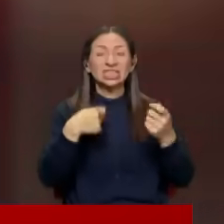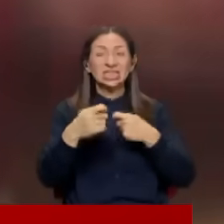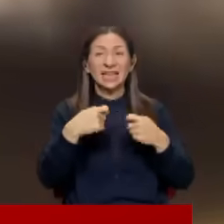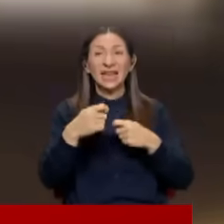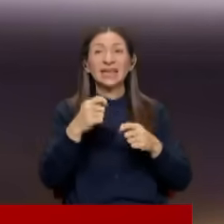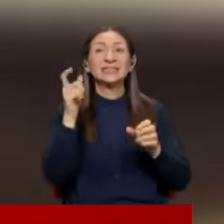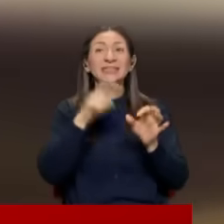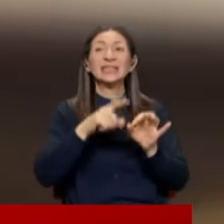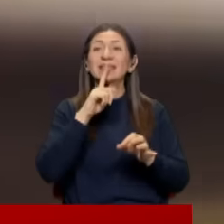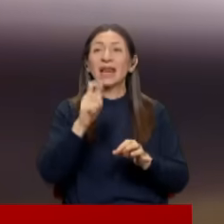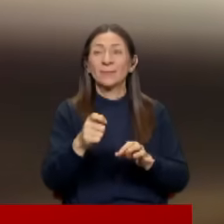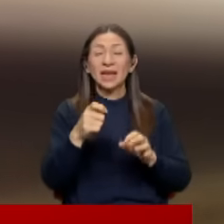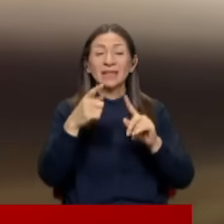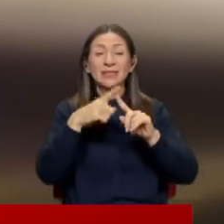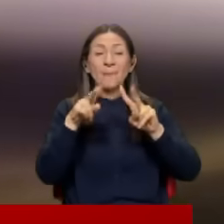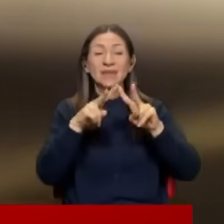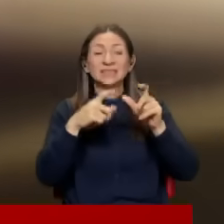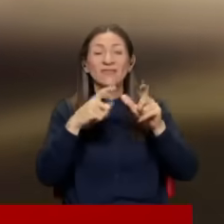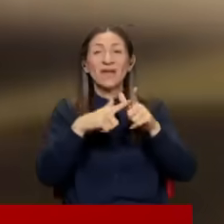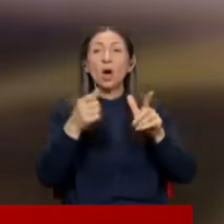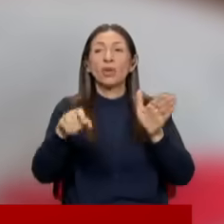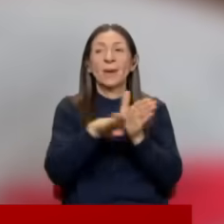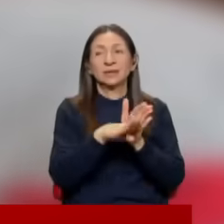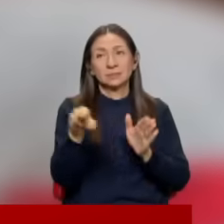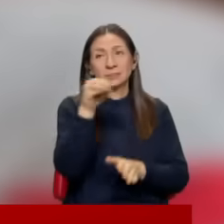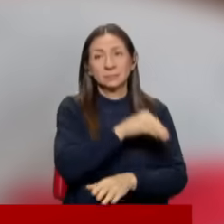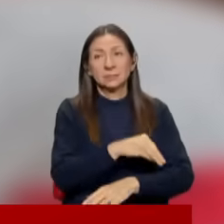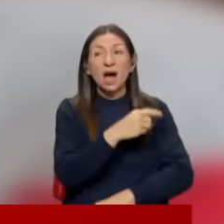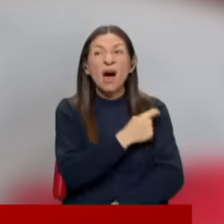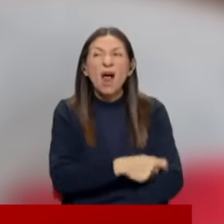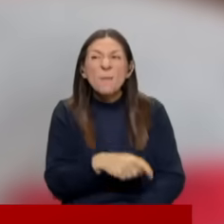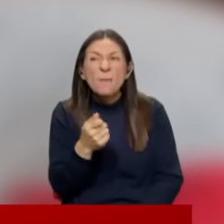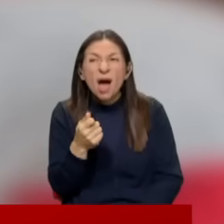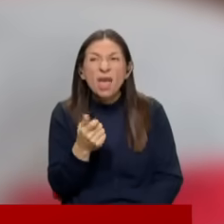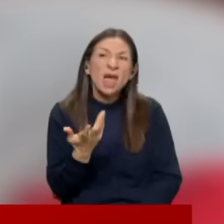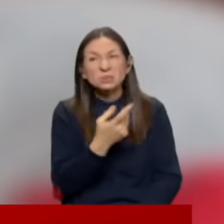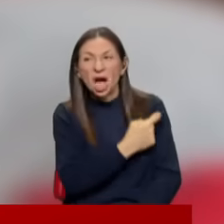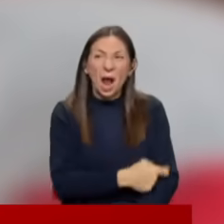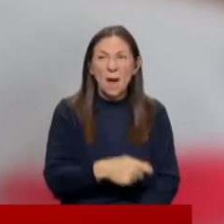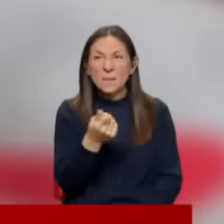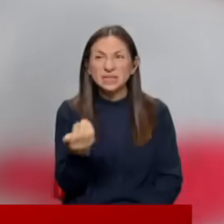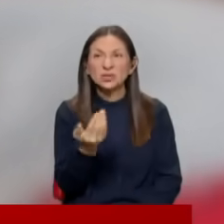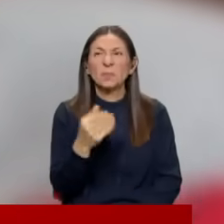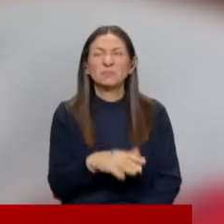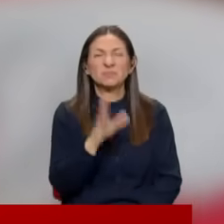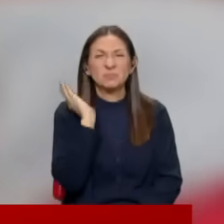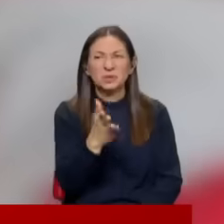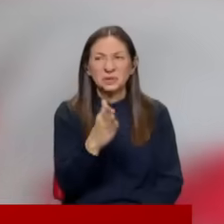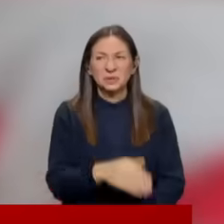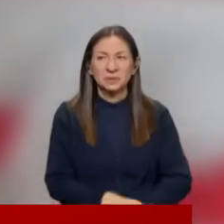atanan kayyumun talebiyle TMSF Otoparkı'na çekildi. Haram para. Neymiş haram paranın sadakası olmaz.